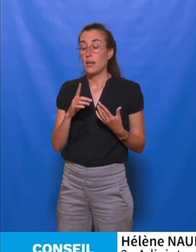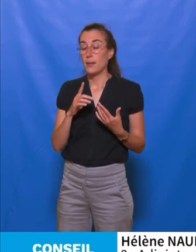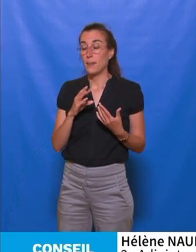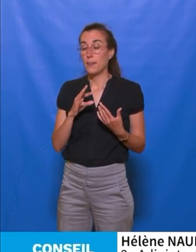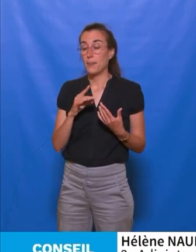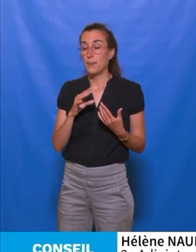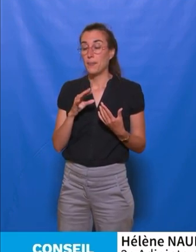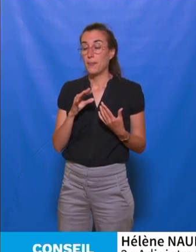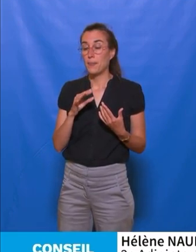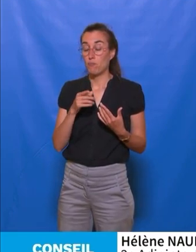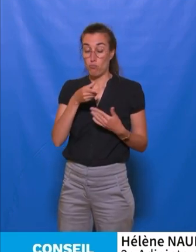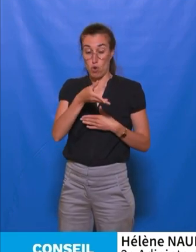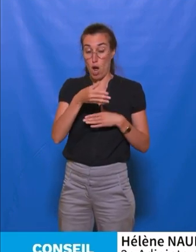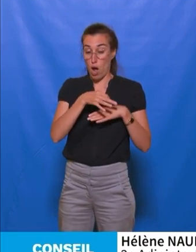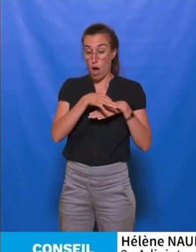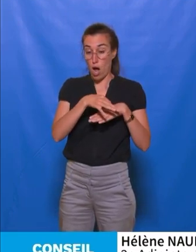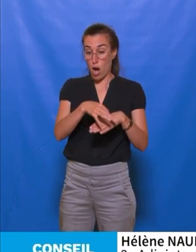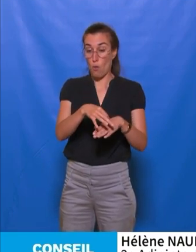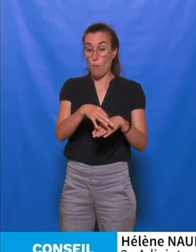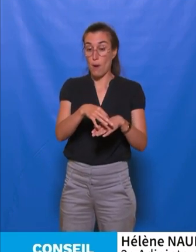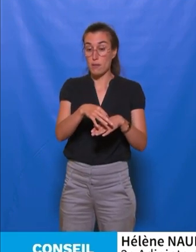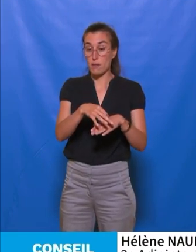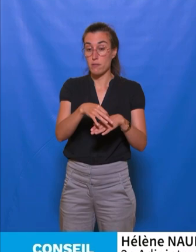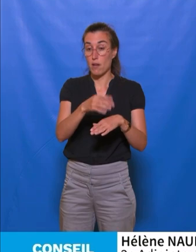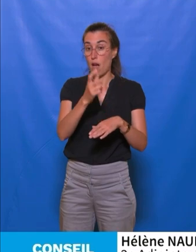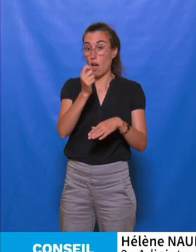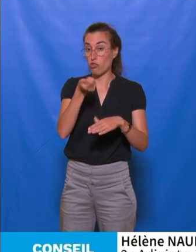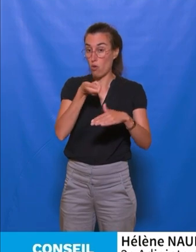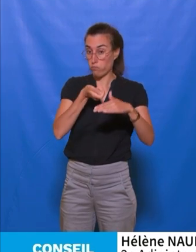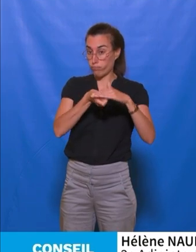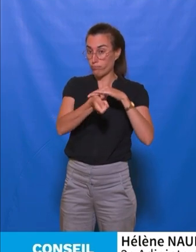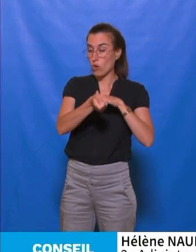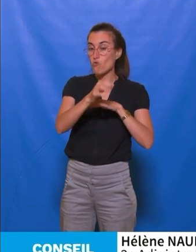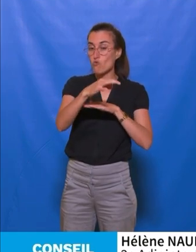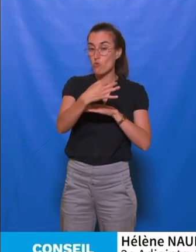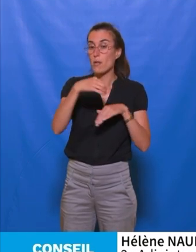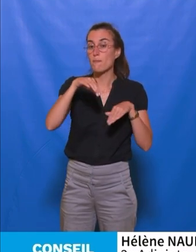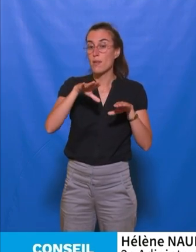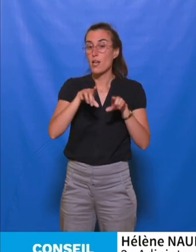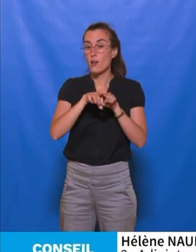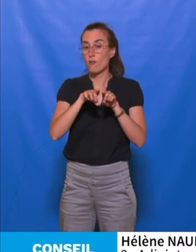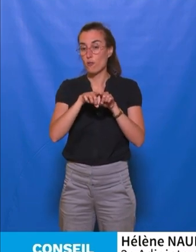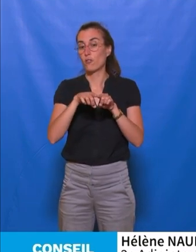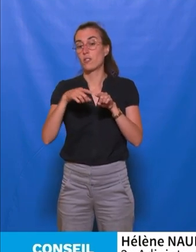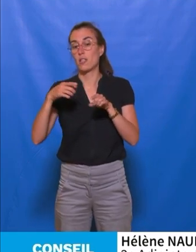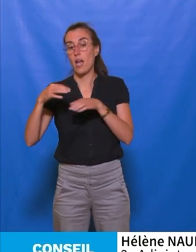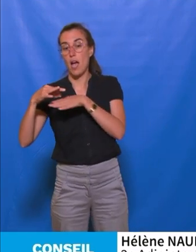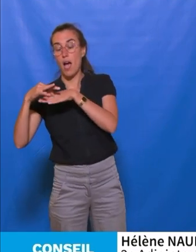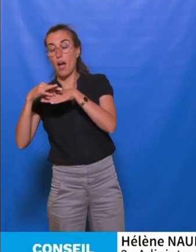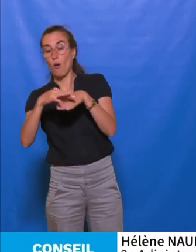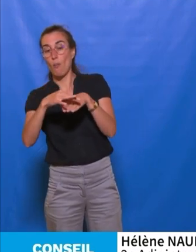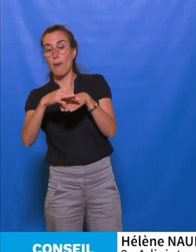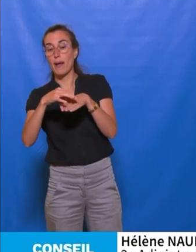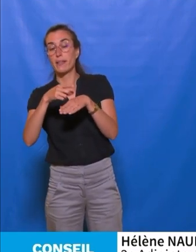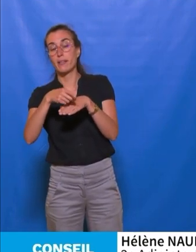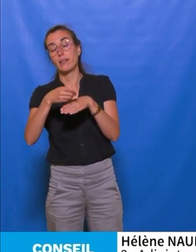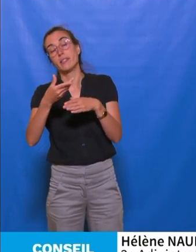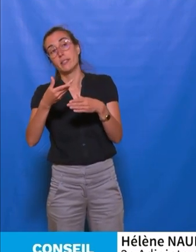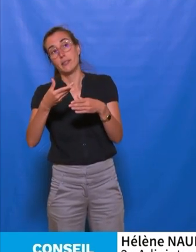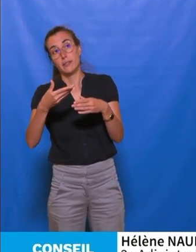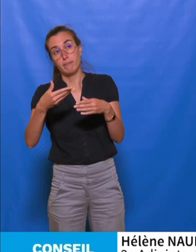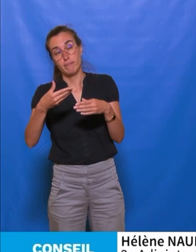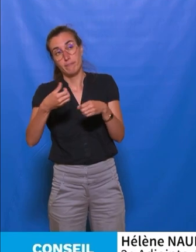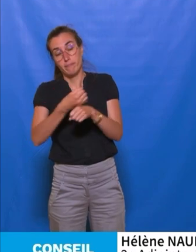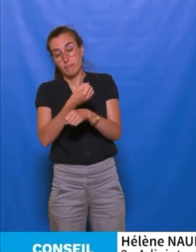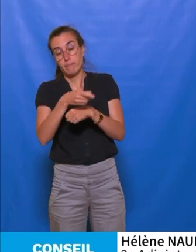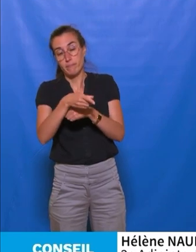Cet accompagnement, il se fait là d'ordre financier, mais un accompagnement aussi pour le phare de Lillo qui, malheureusement, en ce moment,